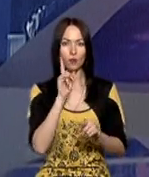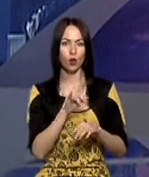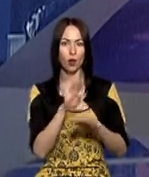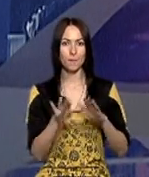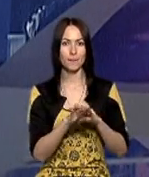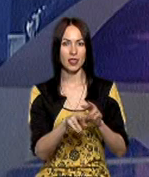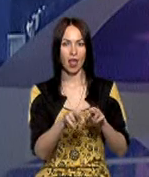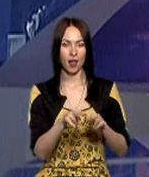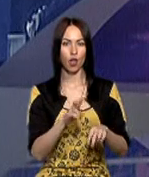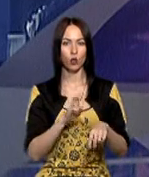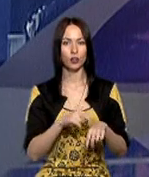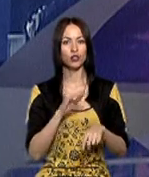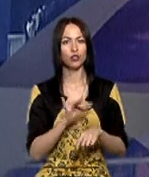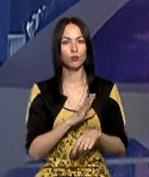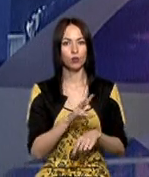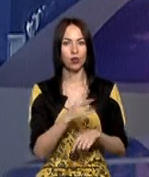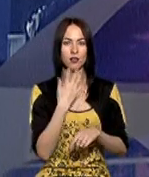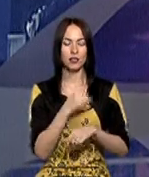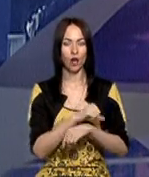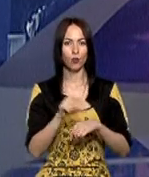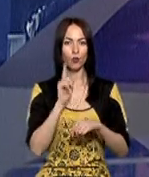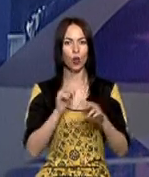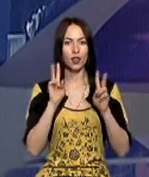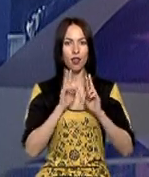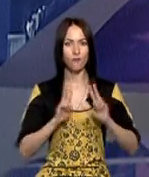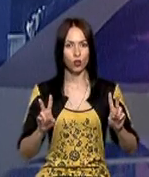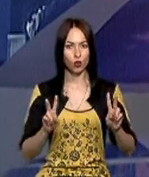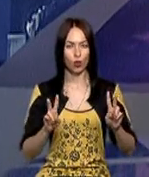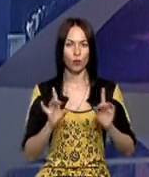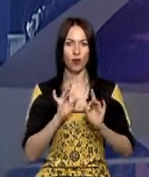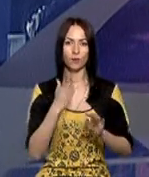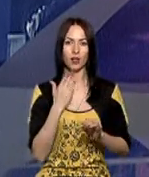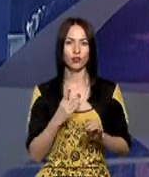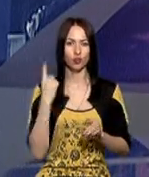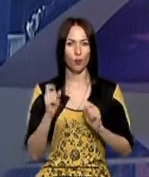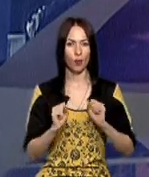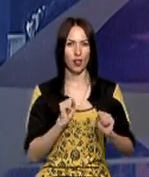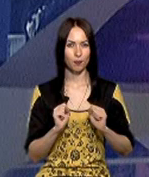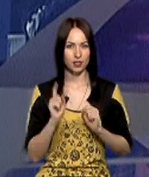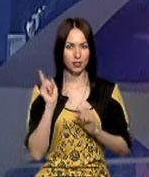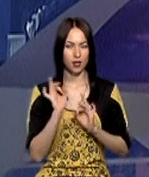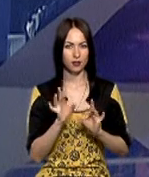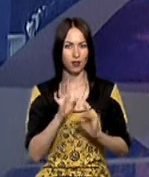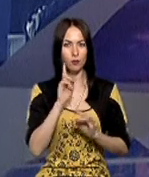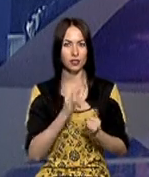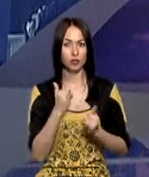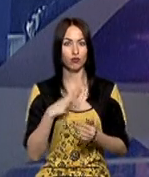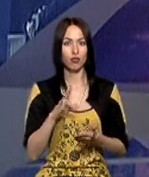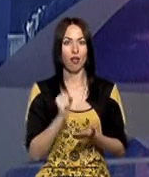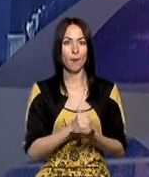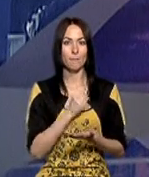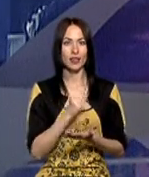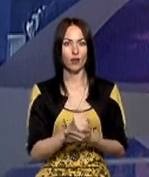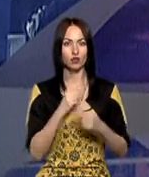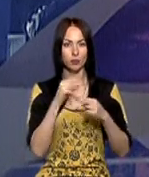під наглядом лікарів. Чи були вони за кордоном, поки невідомо, каже речниця обладміністрації Ксенія Ярікова. Зараз чекають на підтвердження